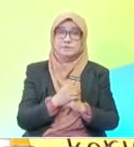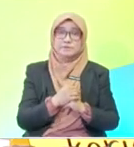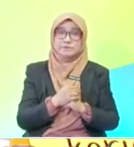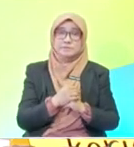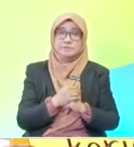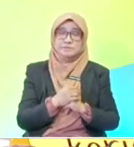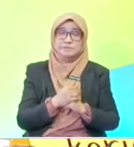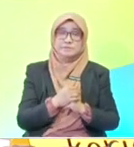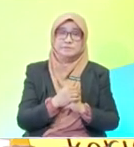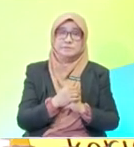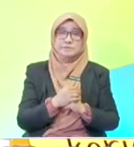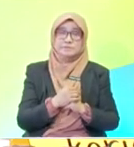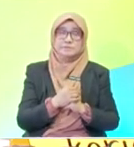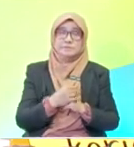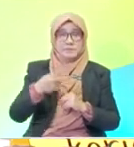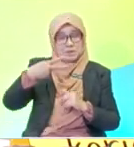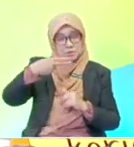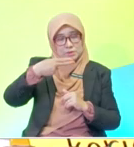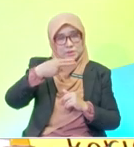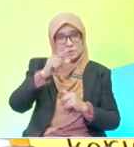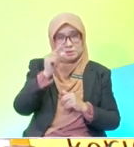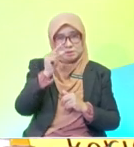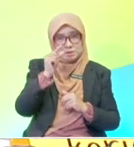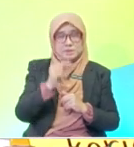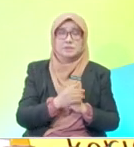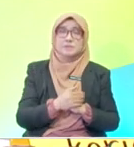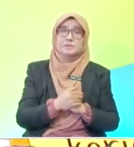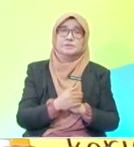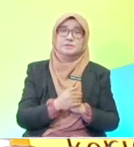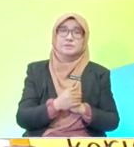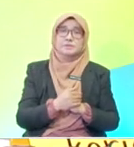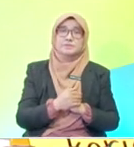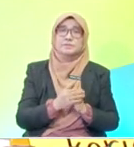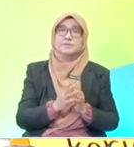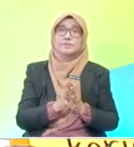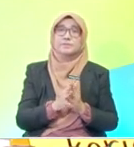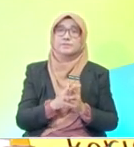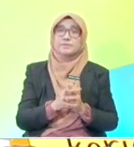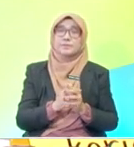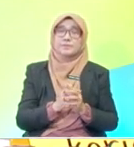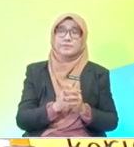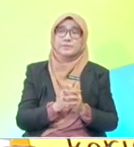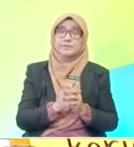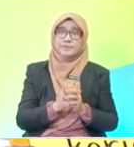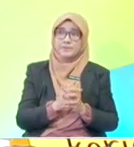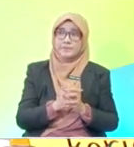gunting sikit. Okey. Kat sini. Okey, jap cikgu buat ya.